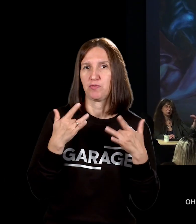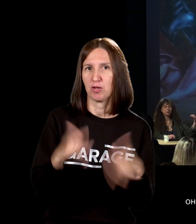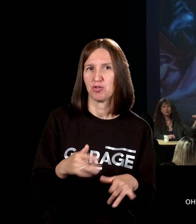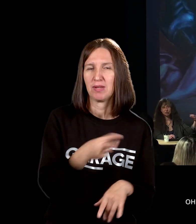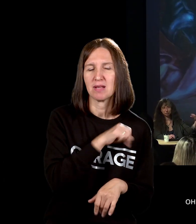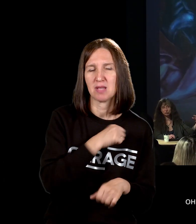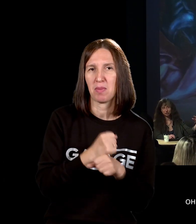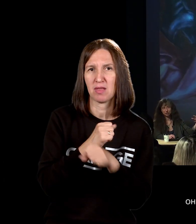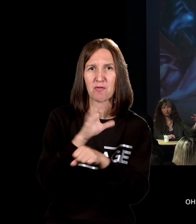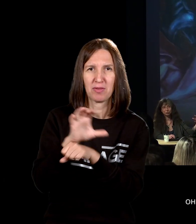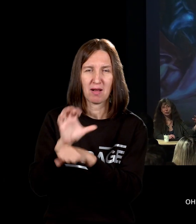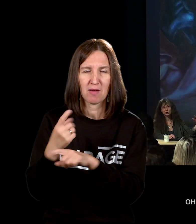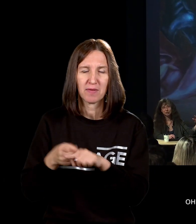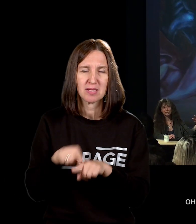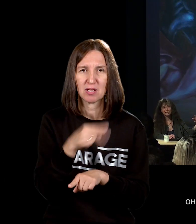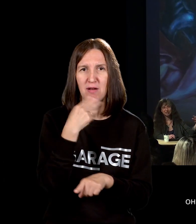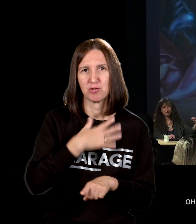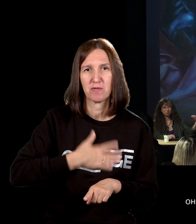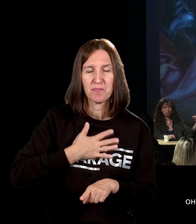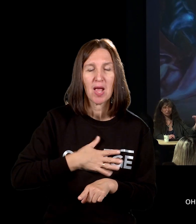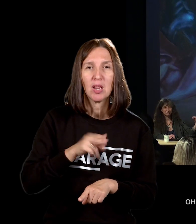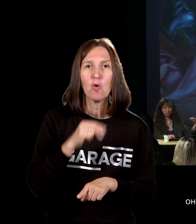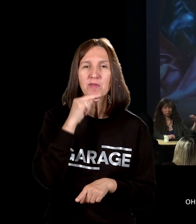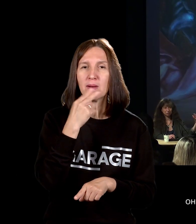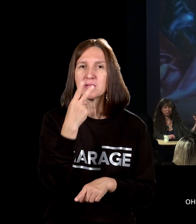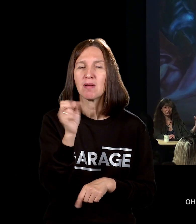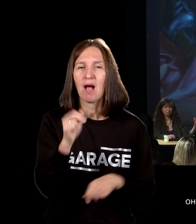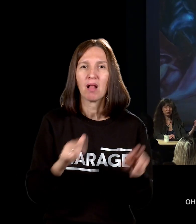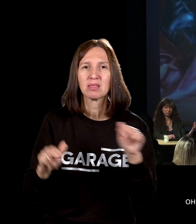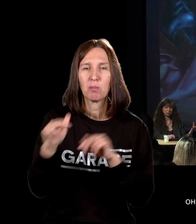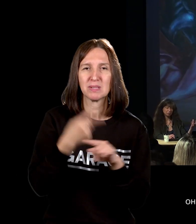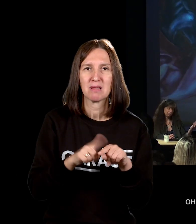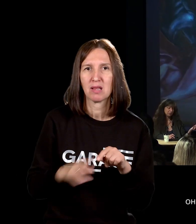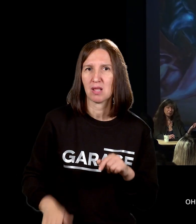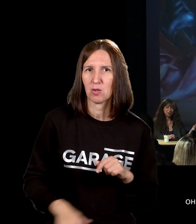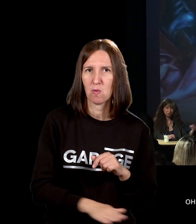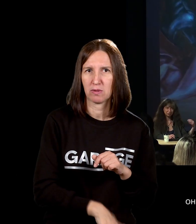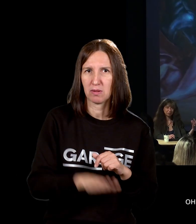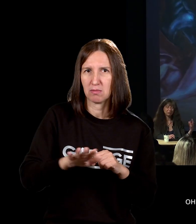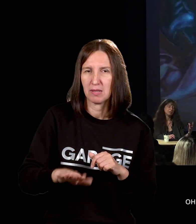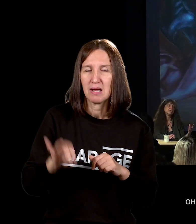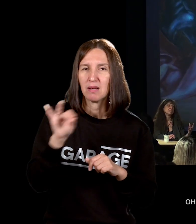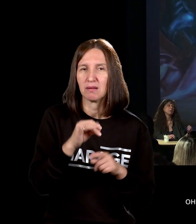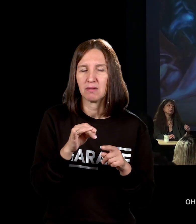но надо посмотреть, как выписаны эти ноги и какое это как бы,